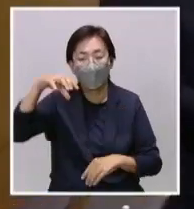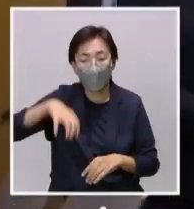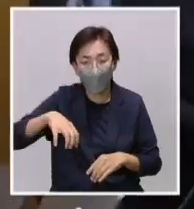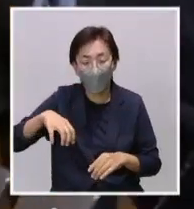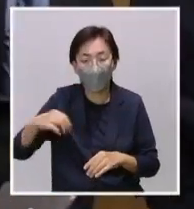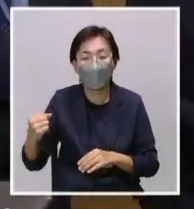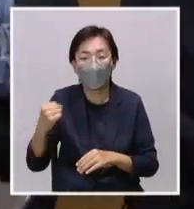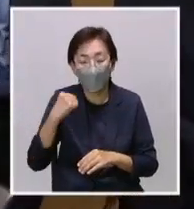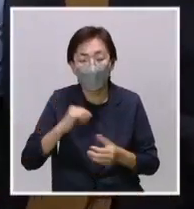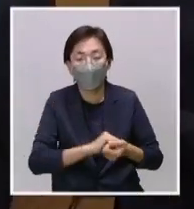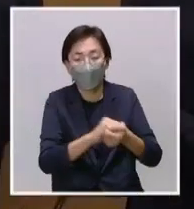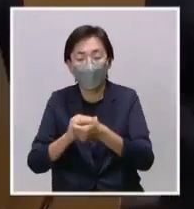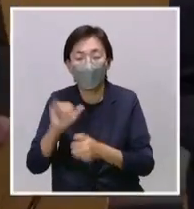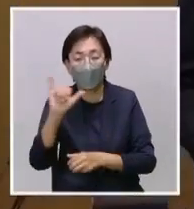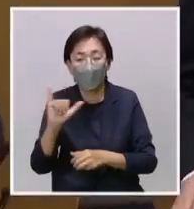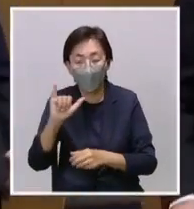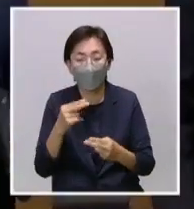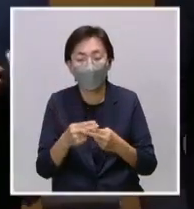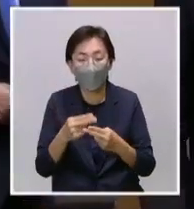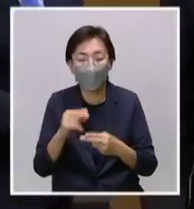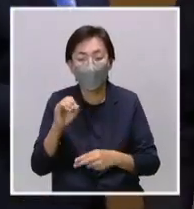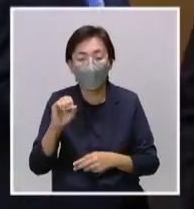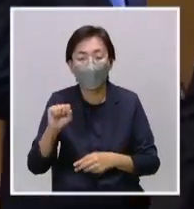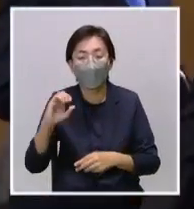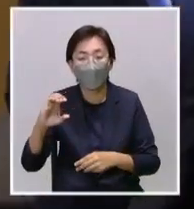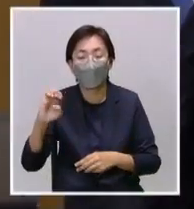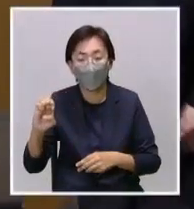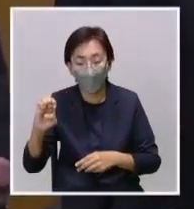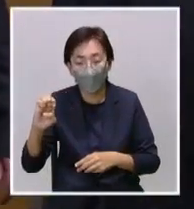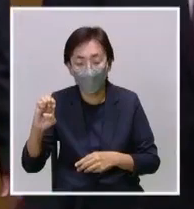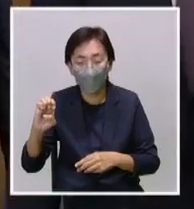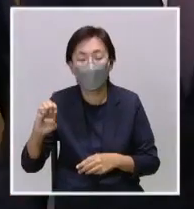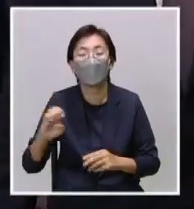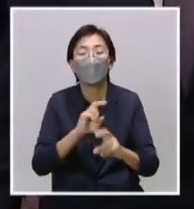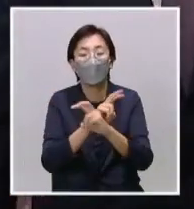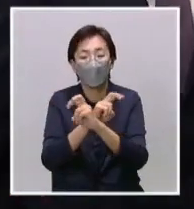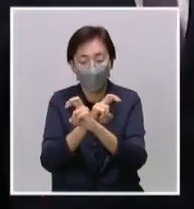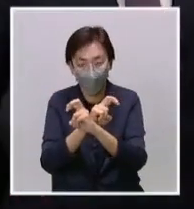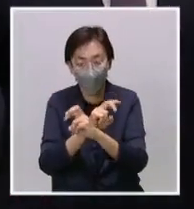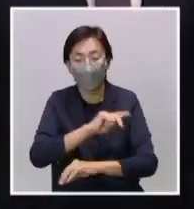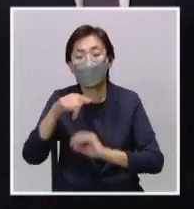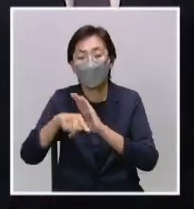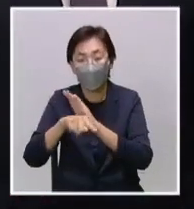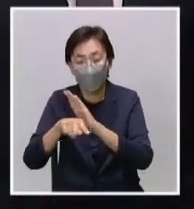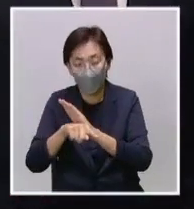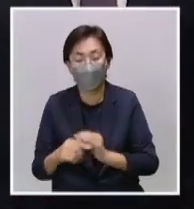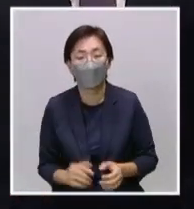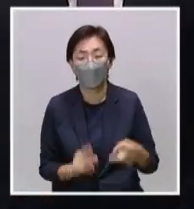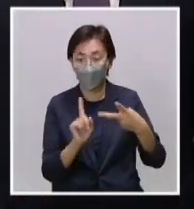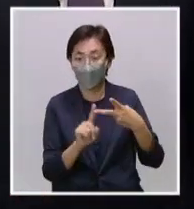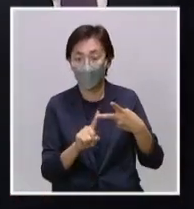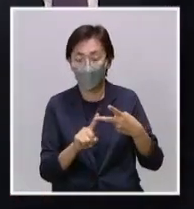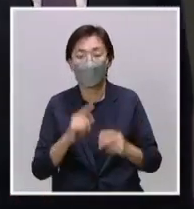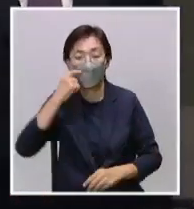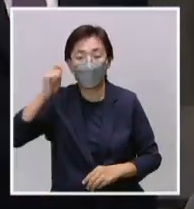การว่าด้วยความมั่นคงและความร่วมมือในยุโรปหรือ osceที่กรุงเวียนนาของออสเตรียในวันพฤหัสบดีซึ่งวงสุดท้ายนี่